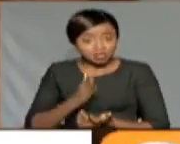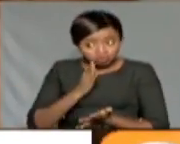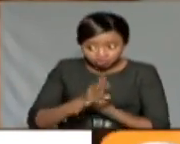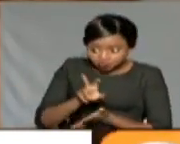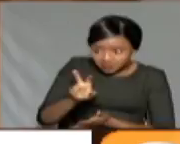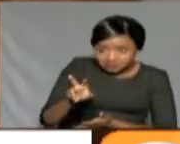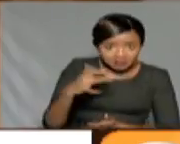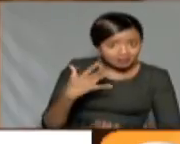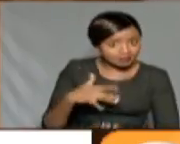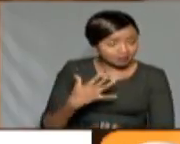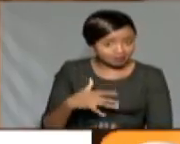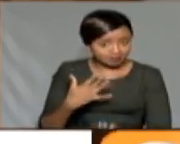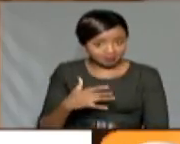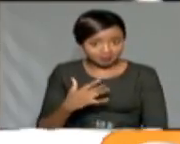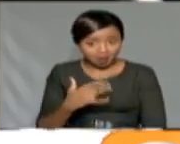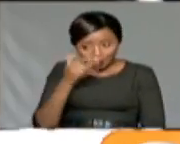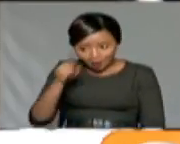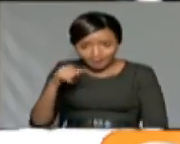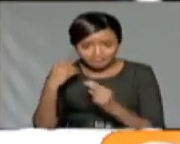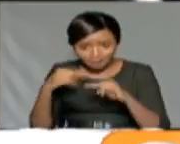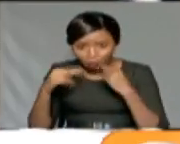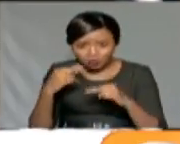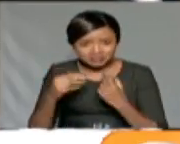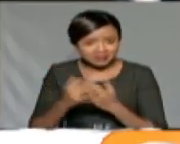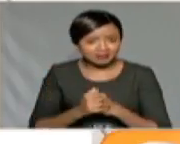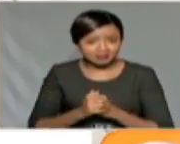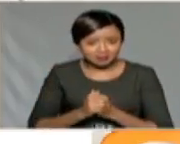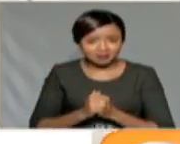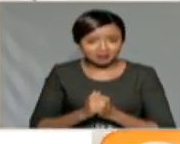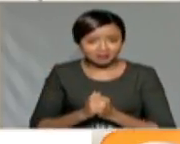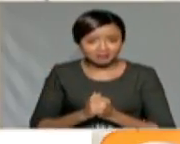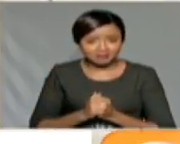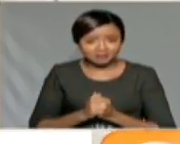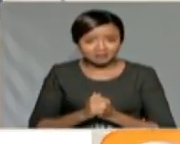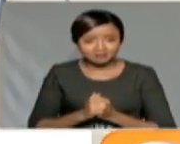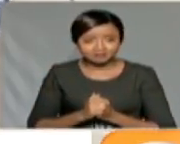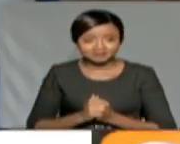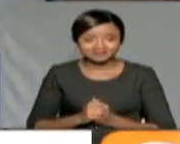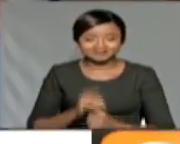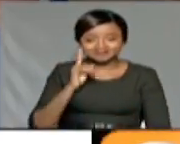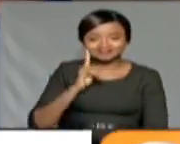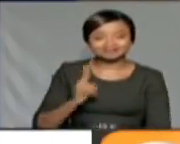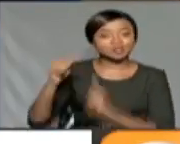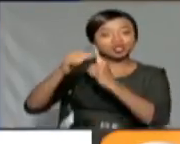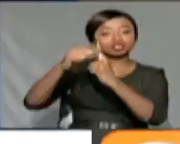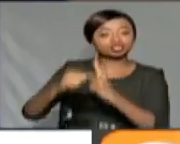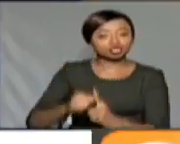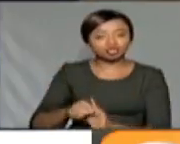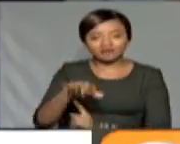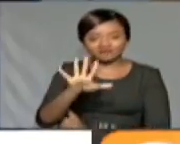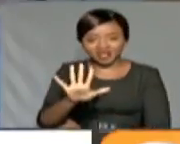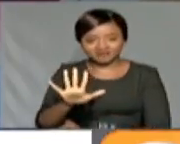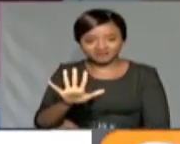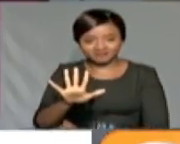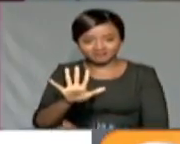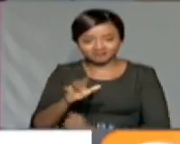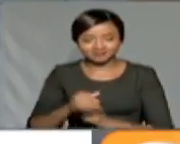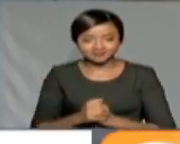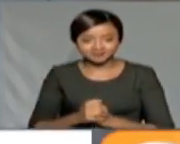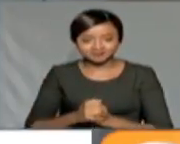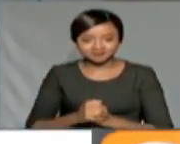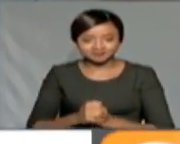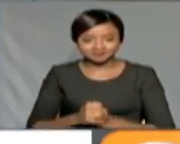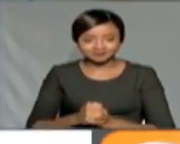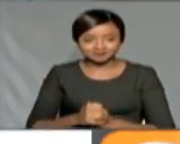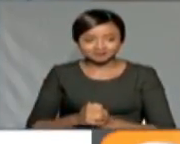This cafe and animals. Hapa ana jumla ya paka watano. Now there